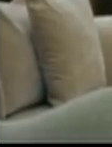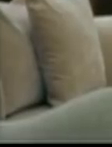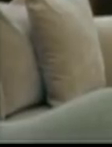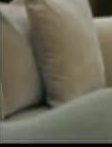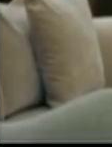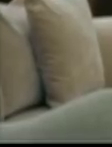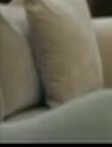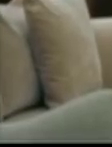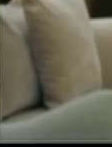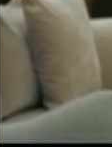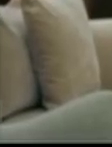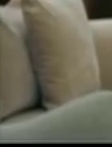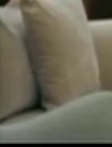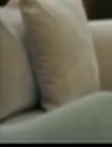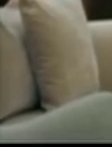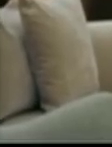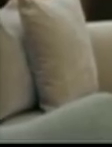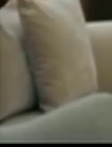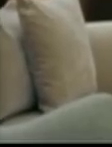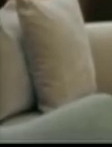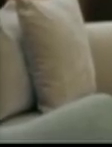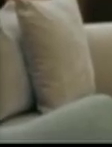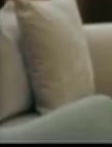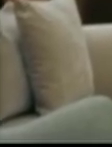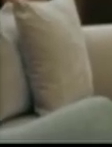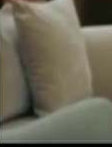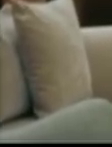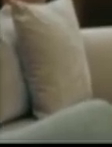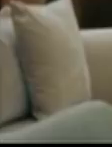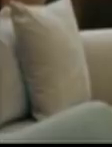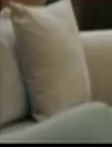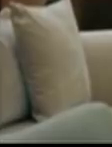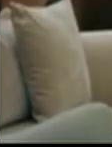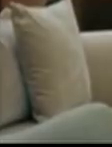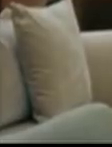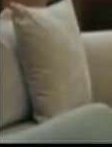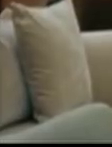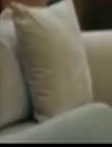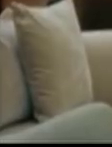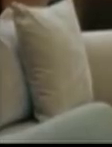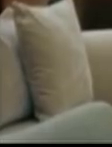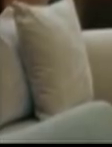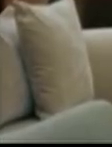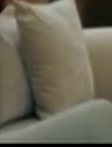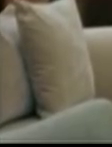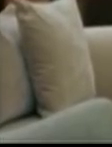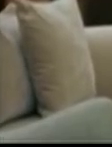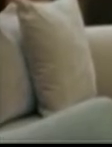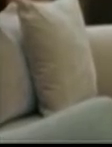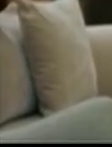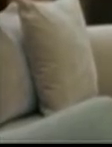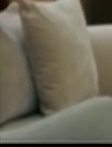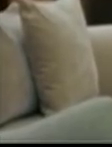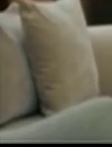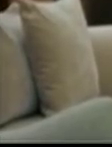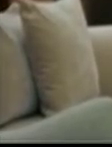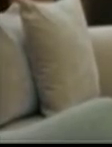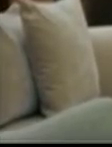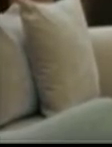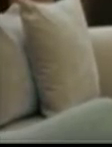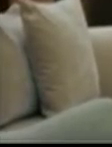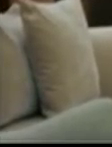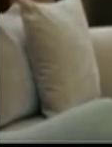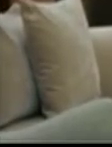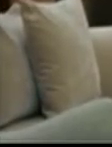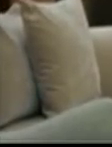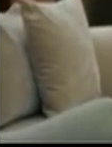אתכם. לא יהיה כלום, כי אני יודע את האמת. מדינת ישראל היא מדינת חוק.